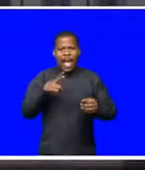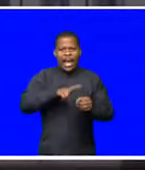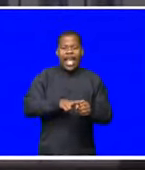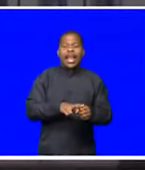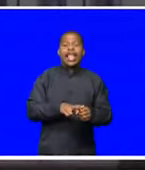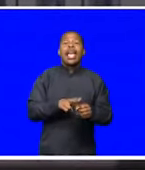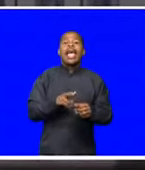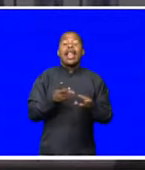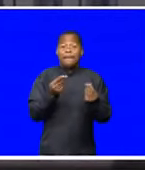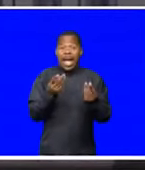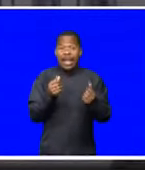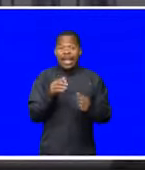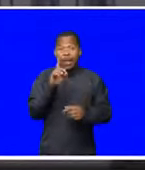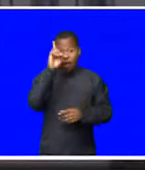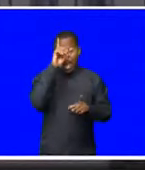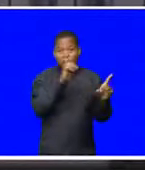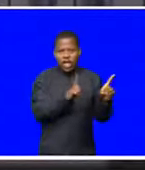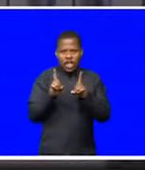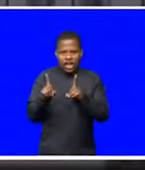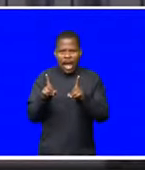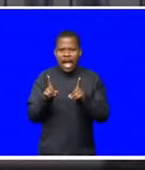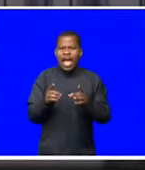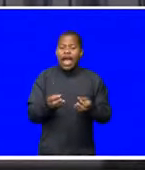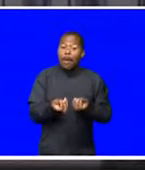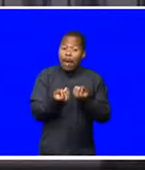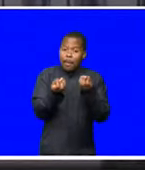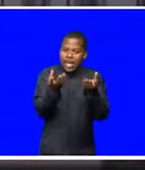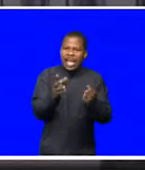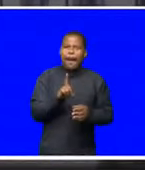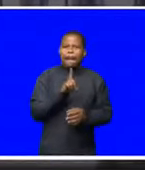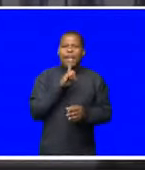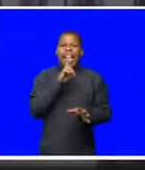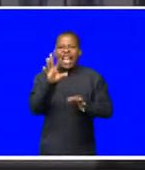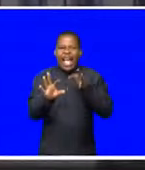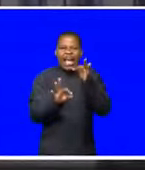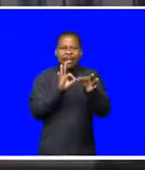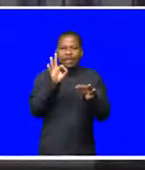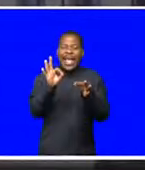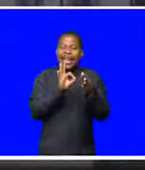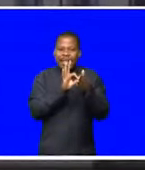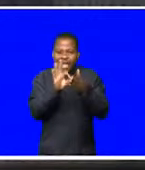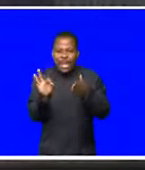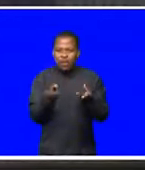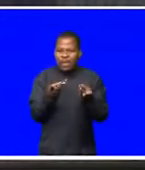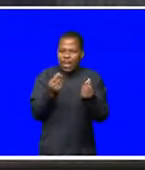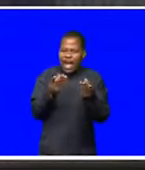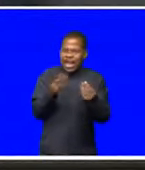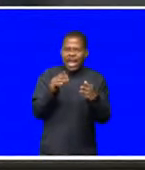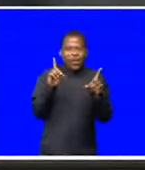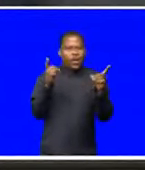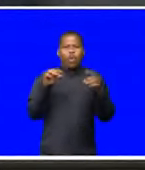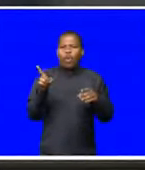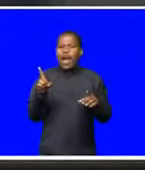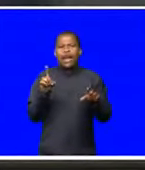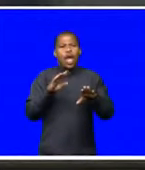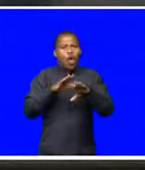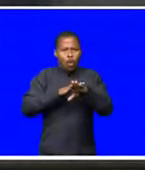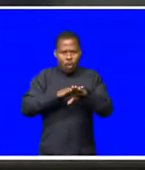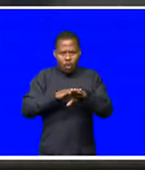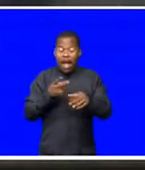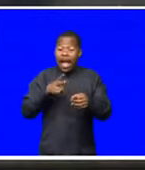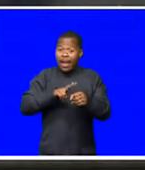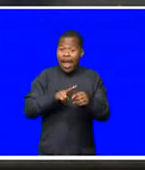thishela lomkhulu walesikolwa kodwa ide netinchazelo ukuthi yayiyani lesikolwa sike